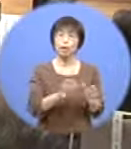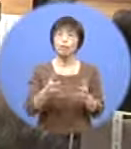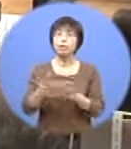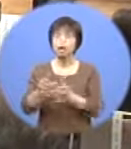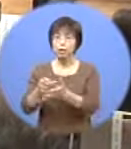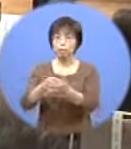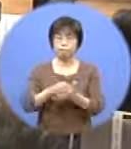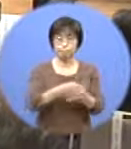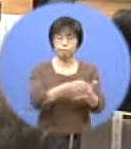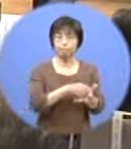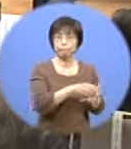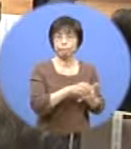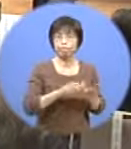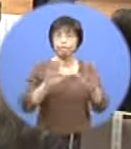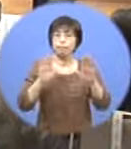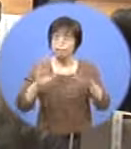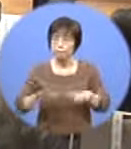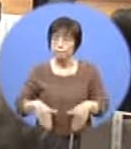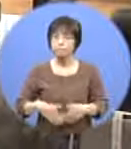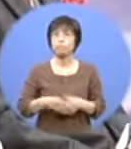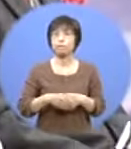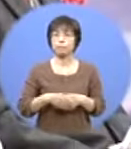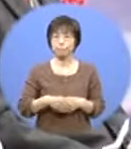受賞しています。